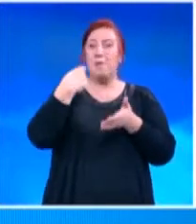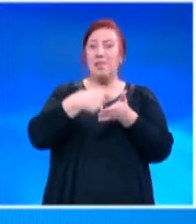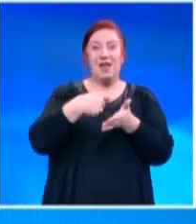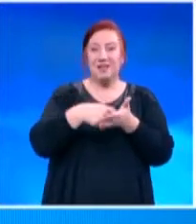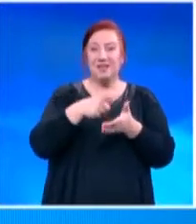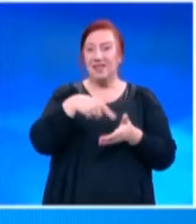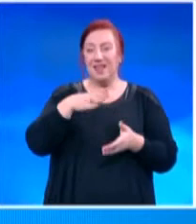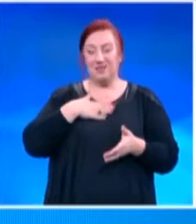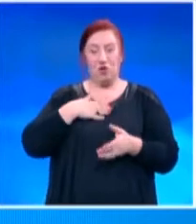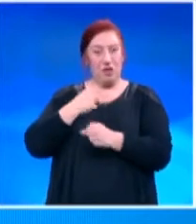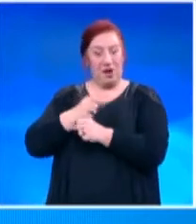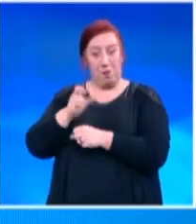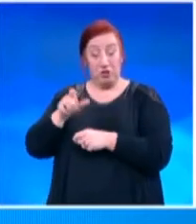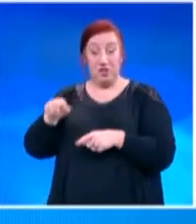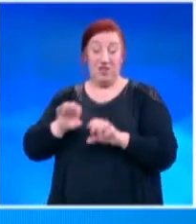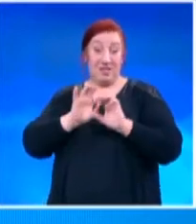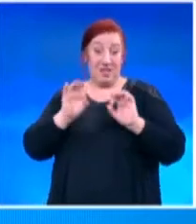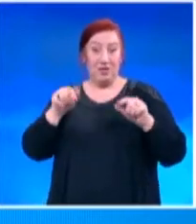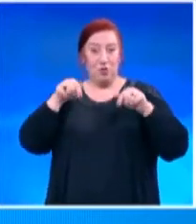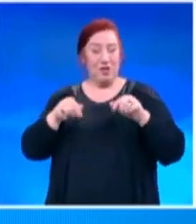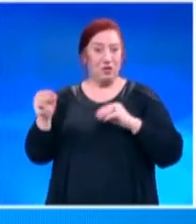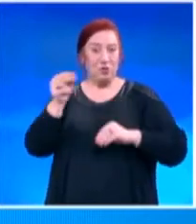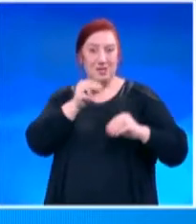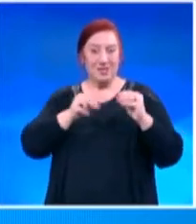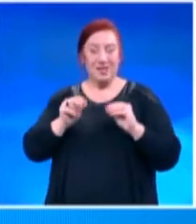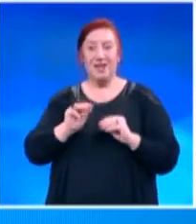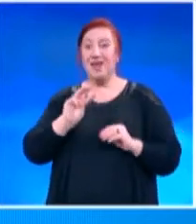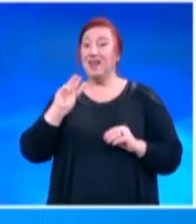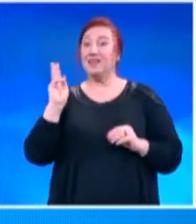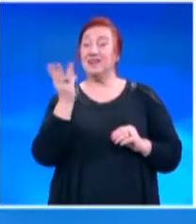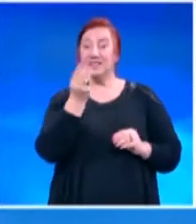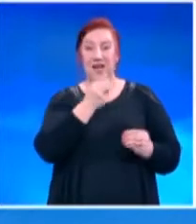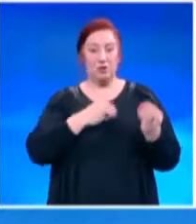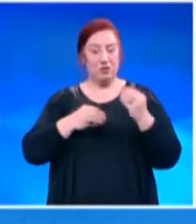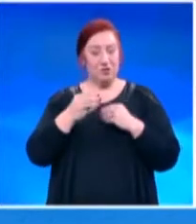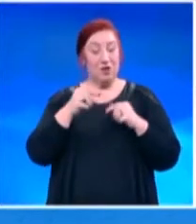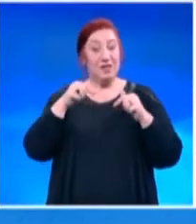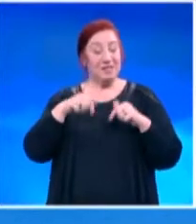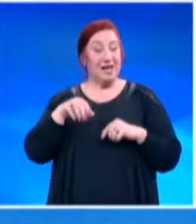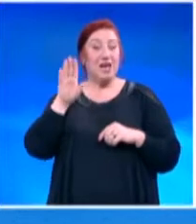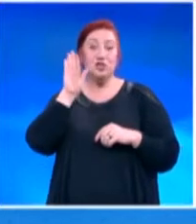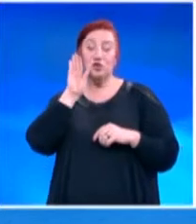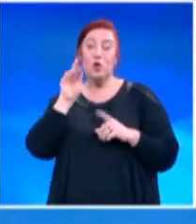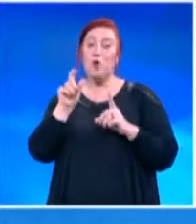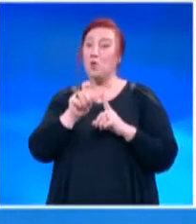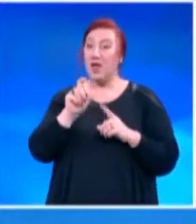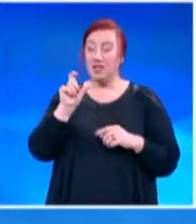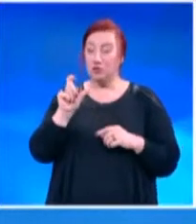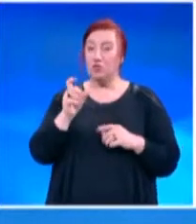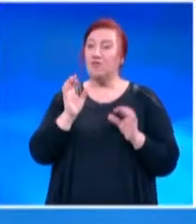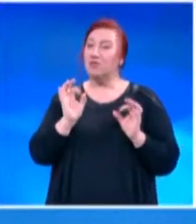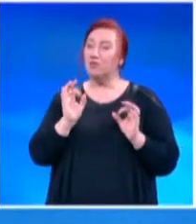ясно след днешното заседание на Националния съвет за тристранно сътрудничество. С подробностите сега Румяна Стоилкова. Добър вечер!